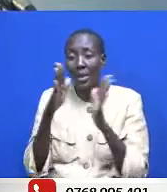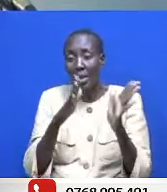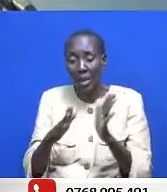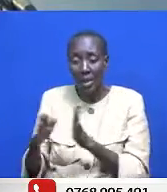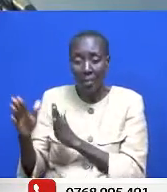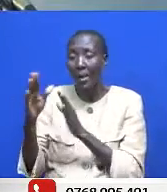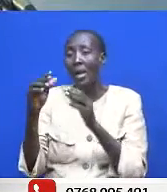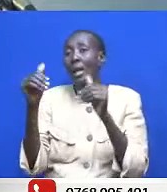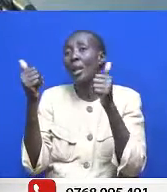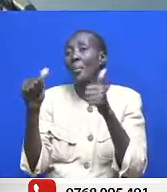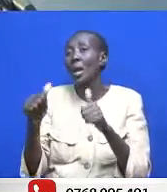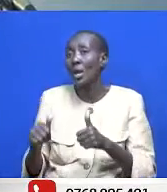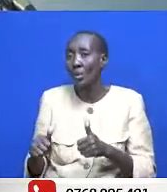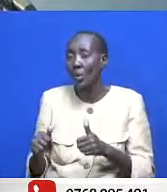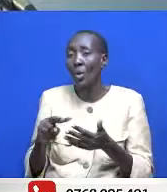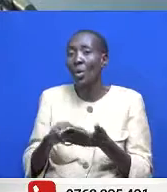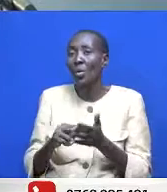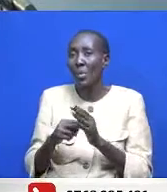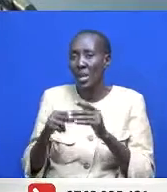hatujiweka katika hali